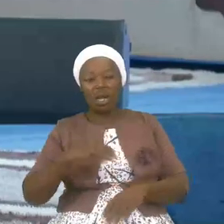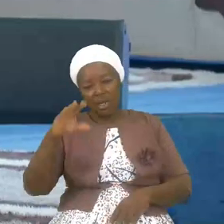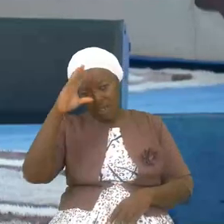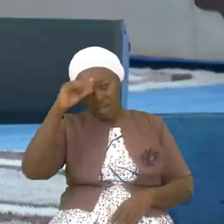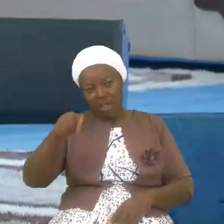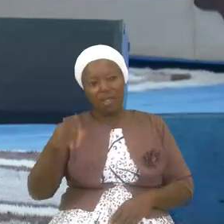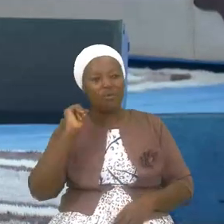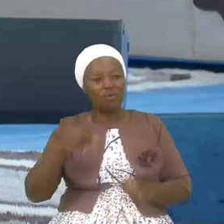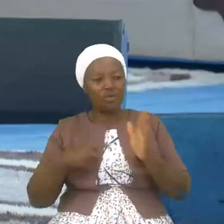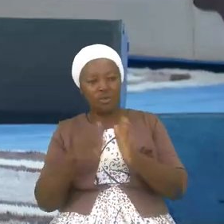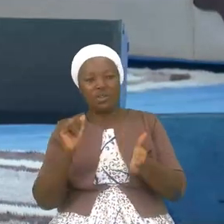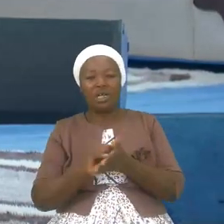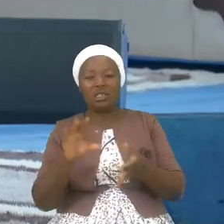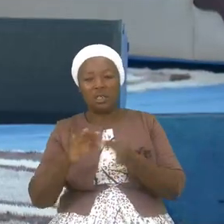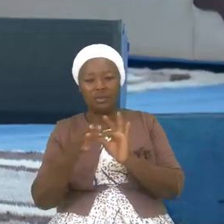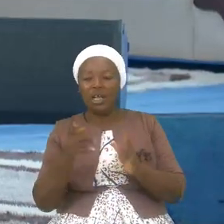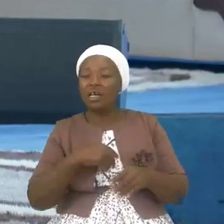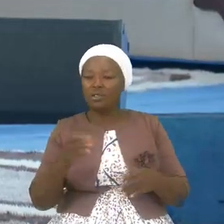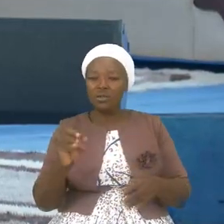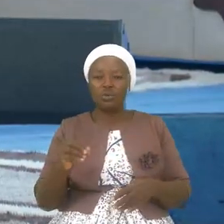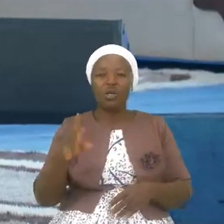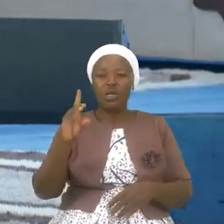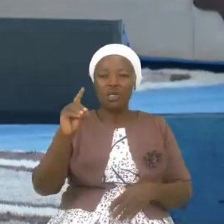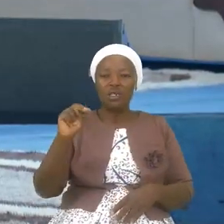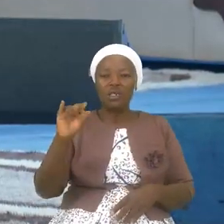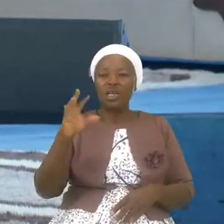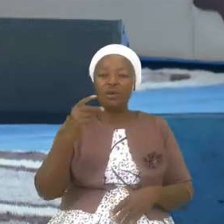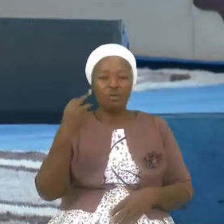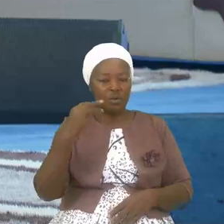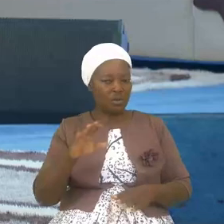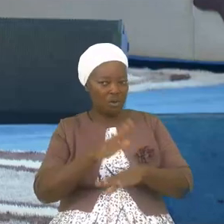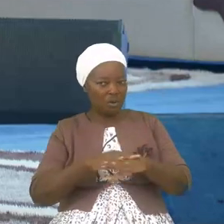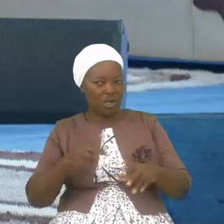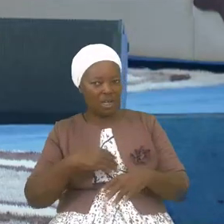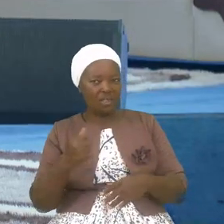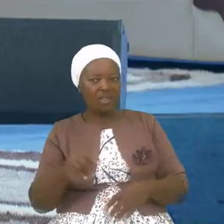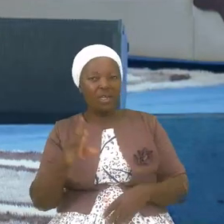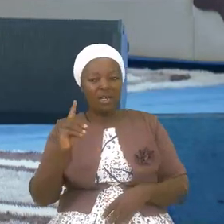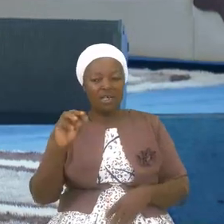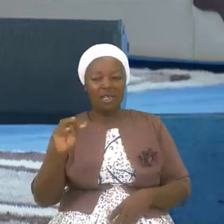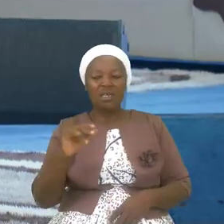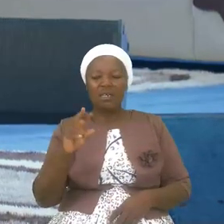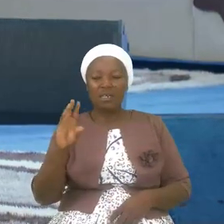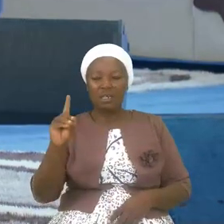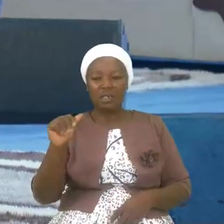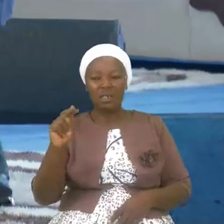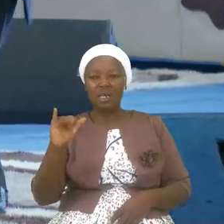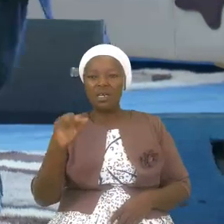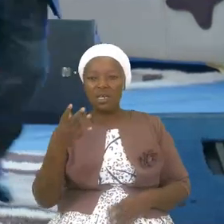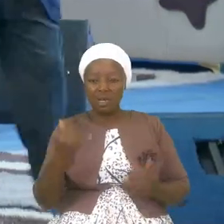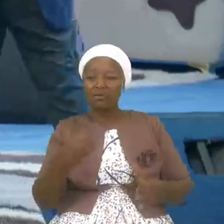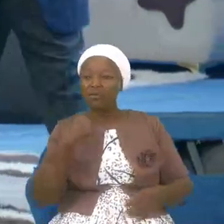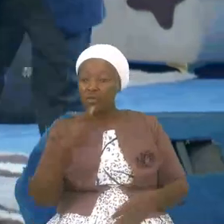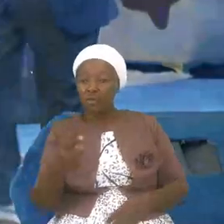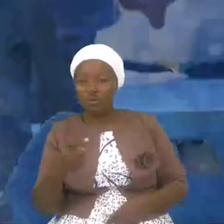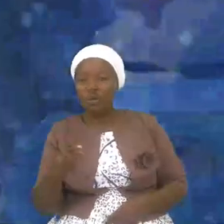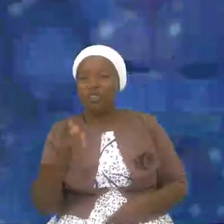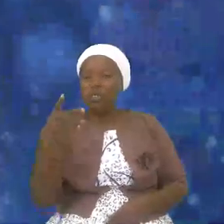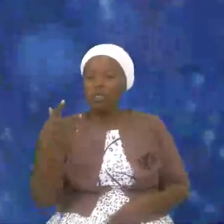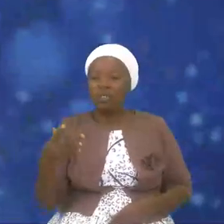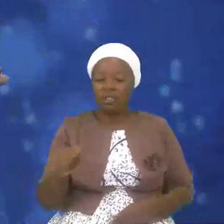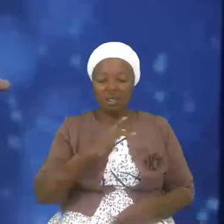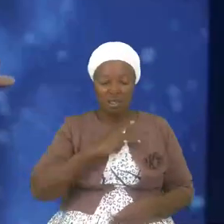l'explication. Alors Daniel fut appelé et il a dit au roi, garde